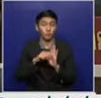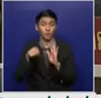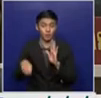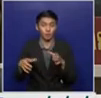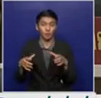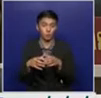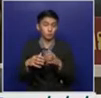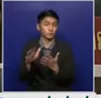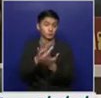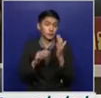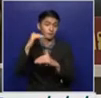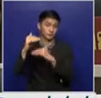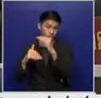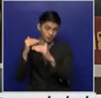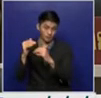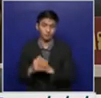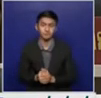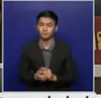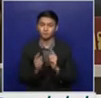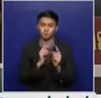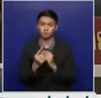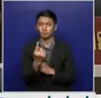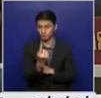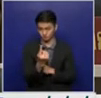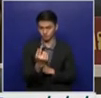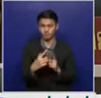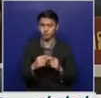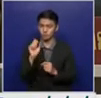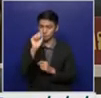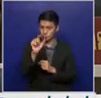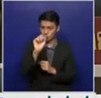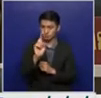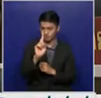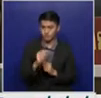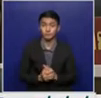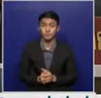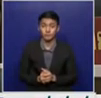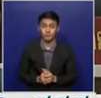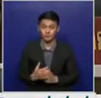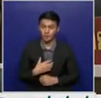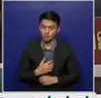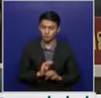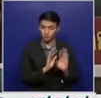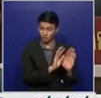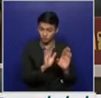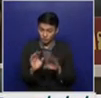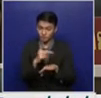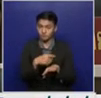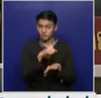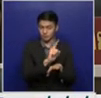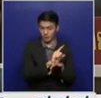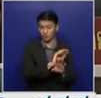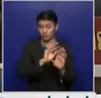ผมมีเรื่องหารือท่านประธาน 1เรื่องครับซึ่งเป็นเรื่องเร่งด่วนที่สุดที่จะใช้ความขอความกรุณาท่านประธานผ่านไปยัง